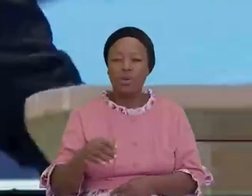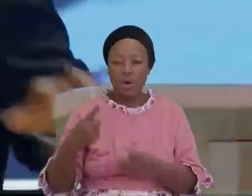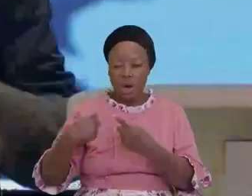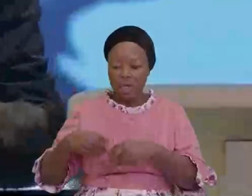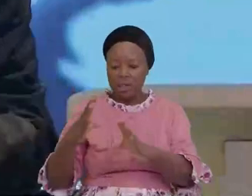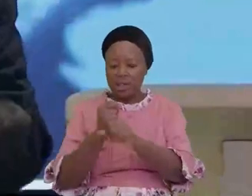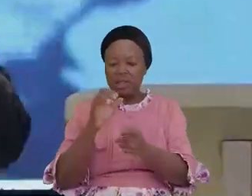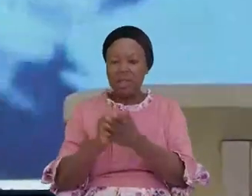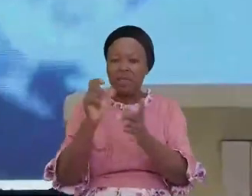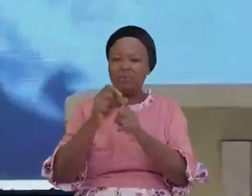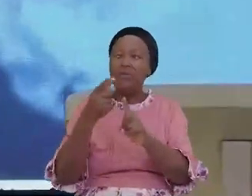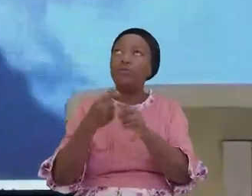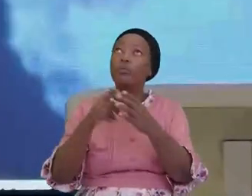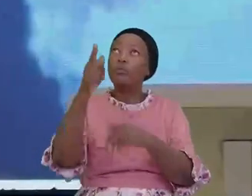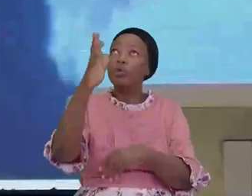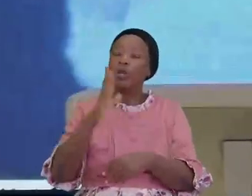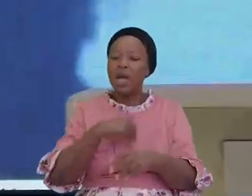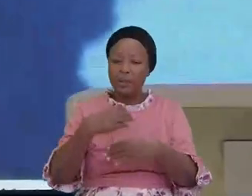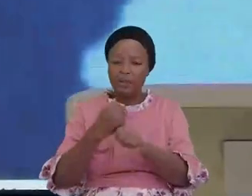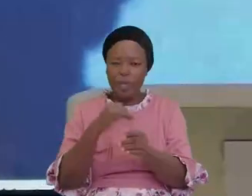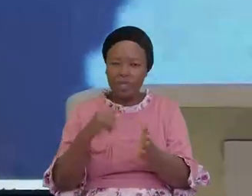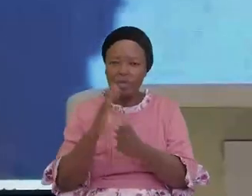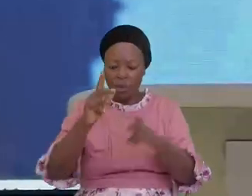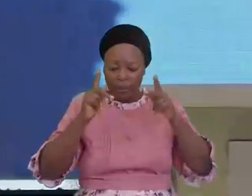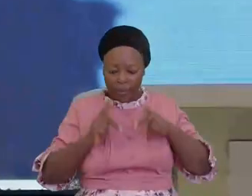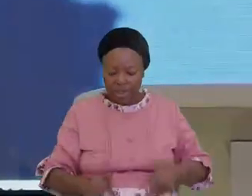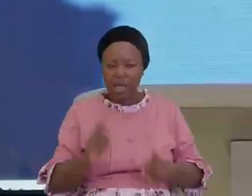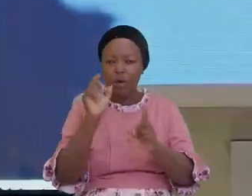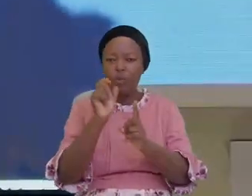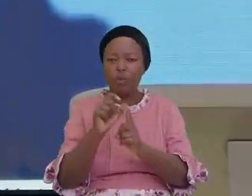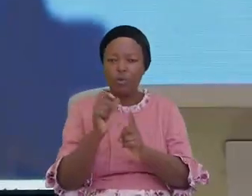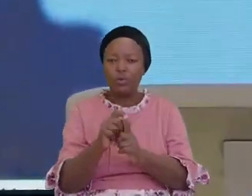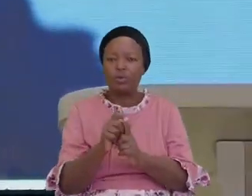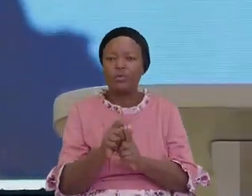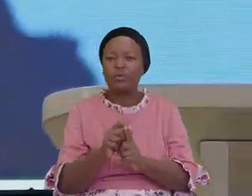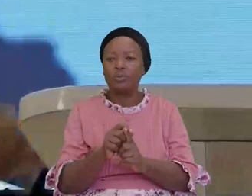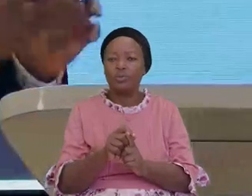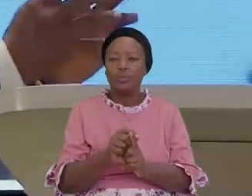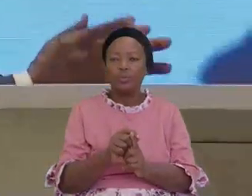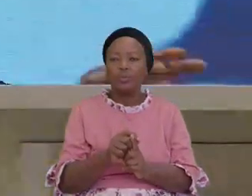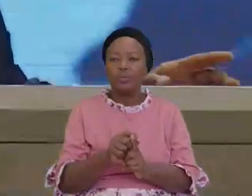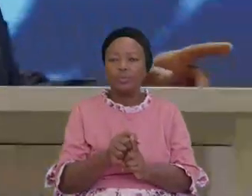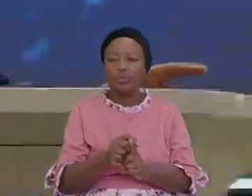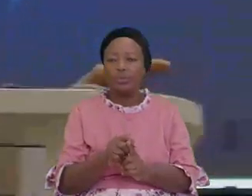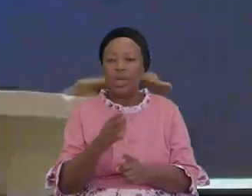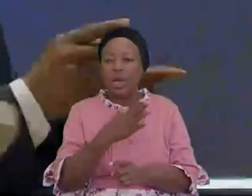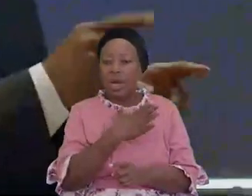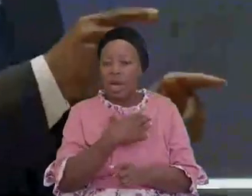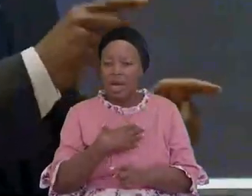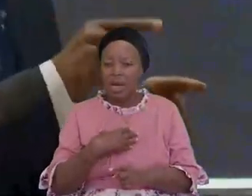Ton cœur reçoit cette parole venant de Dieu et en fait une parole personnelle.